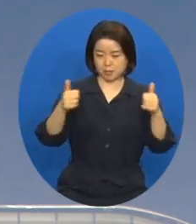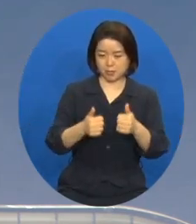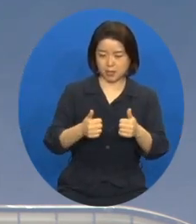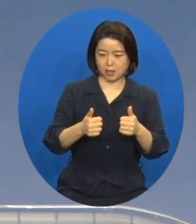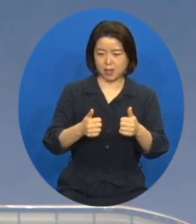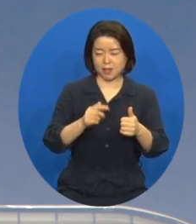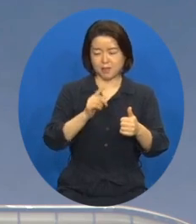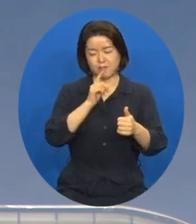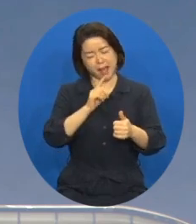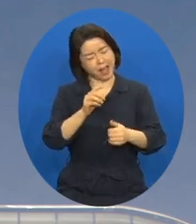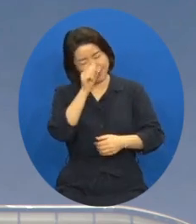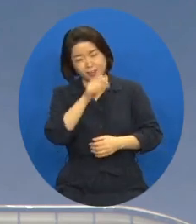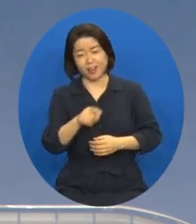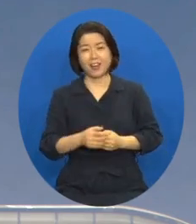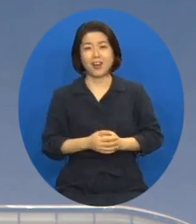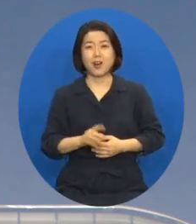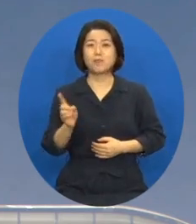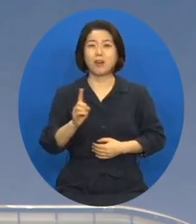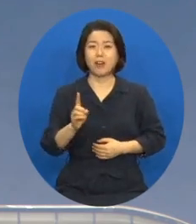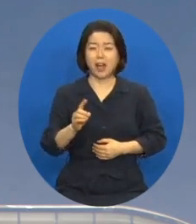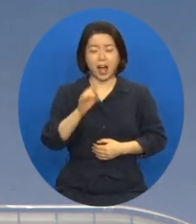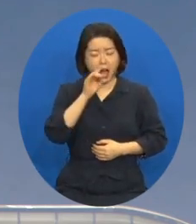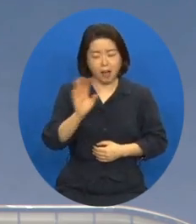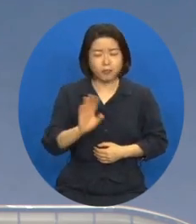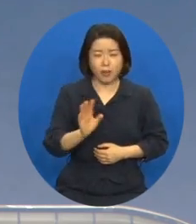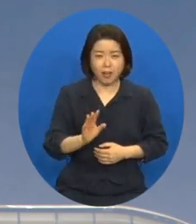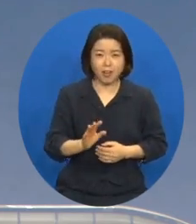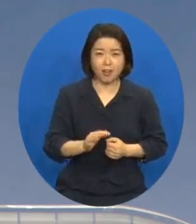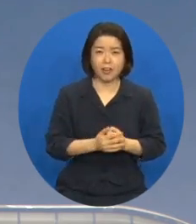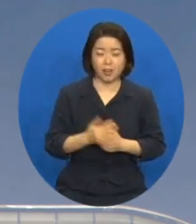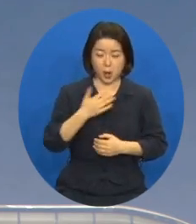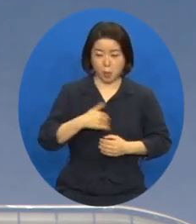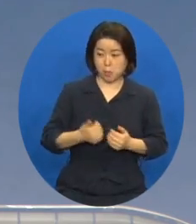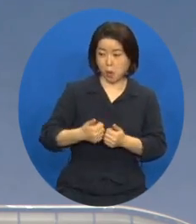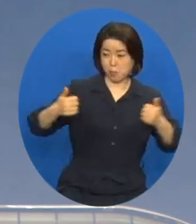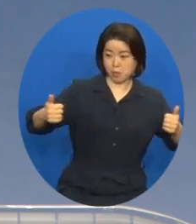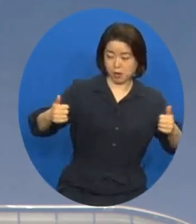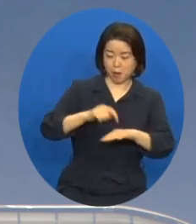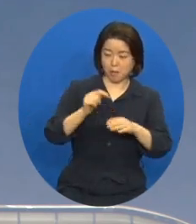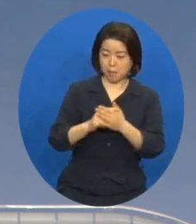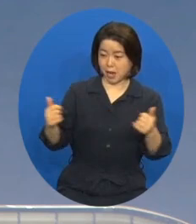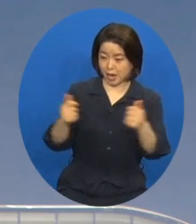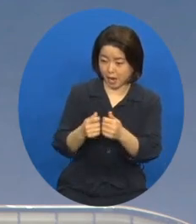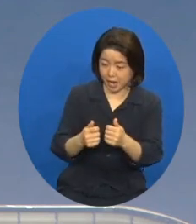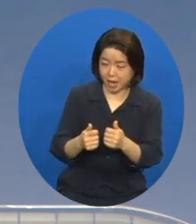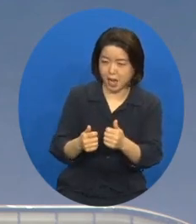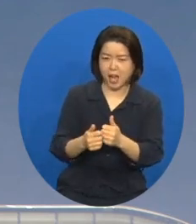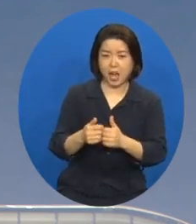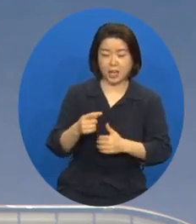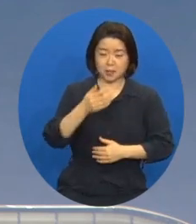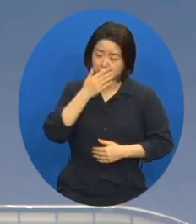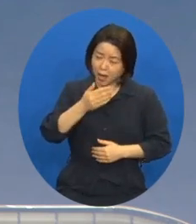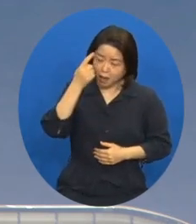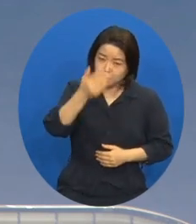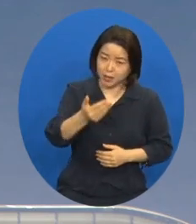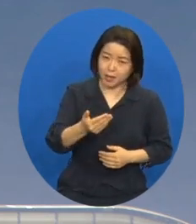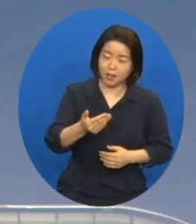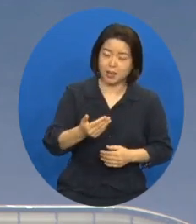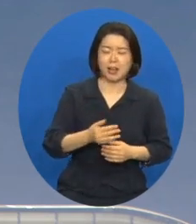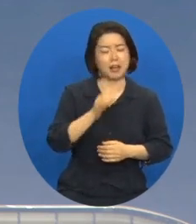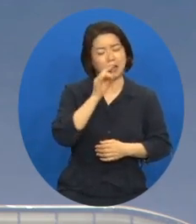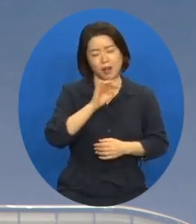좋지. 그게 말이 되냐 말이에요. 몸은 떨어져도 마음 가깝게, 그러자고 그게 마음이 가까워지냐